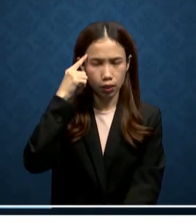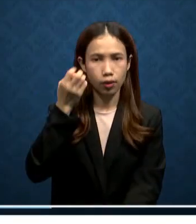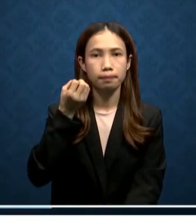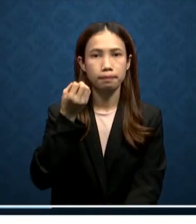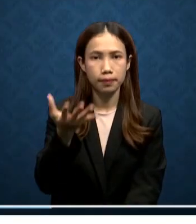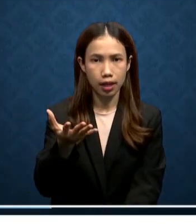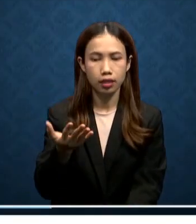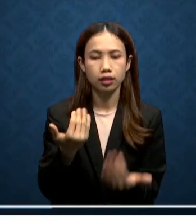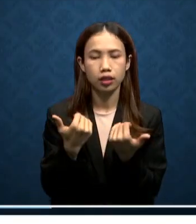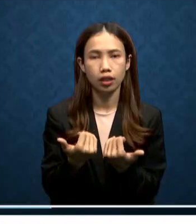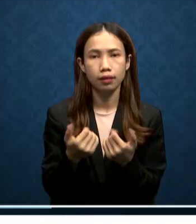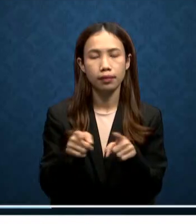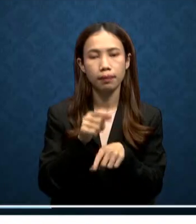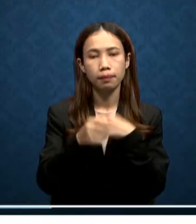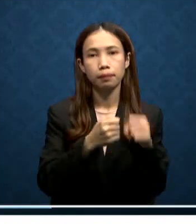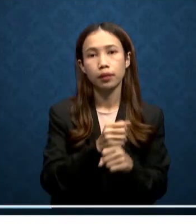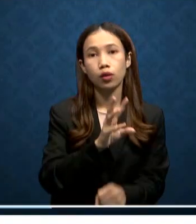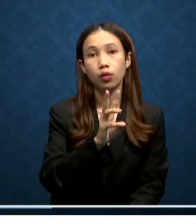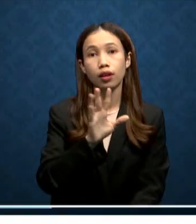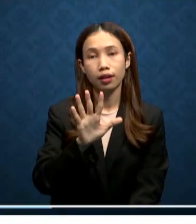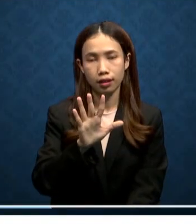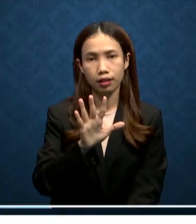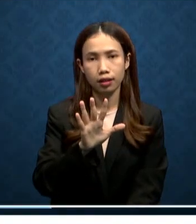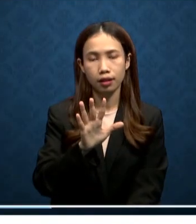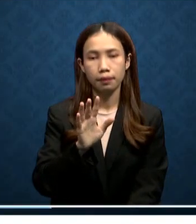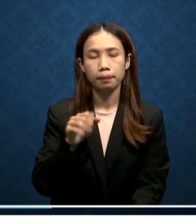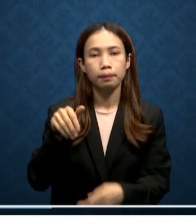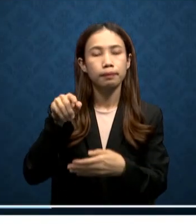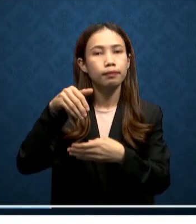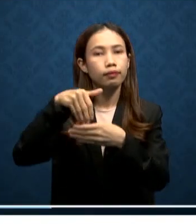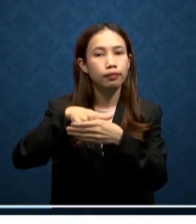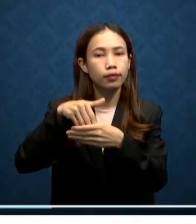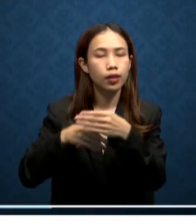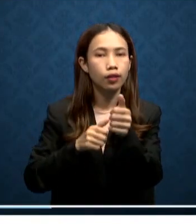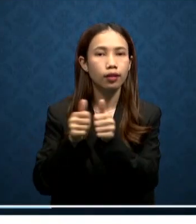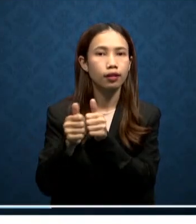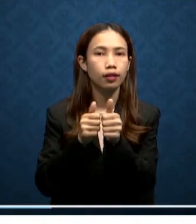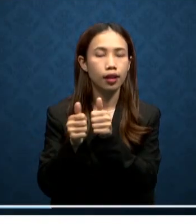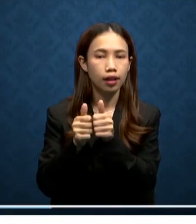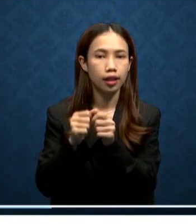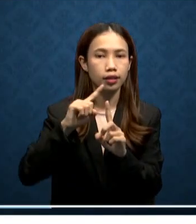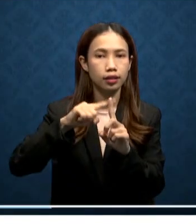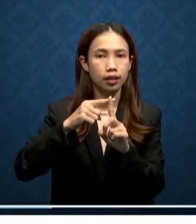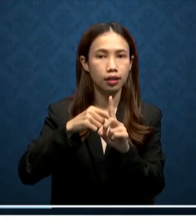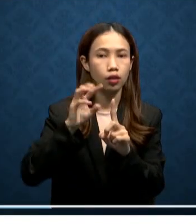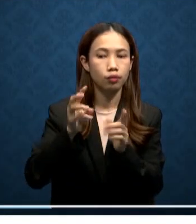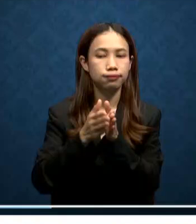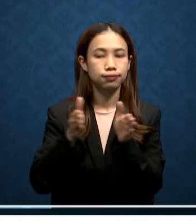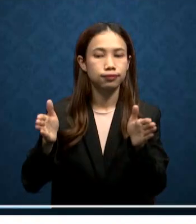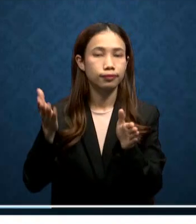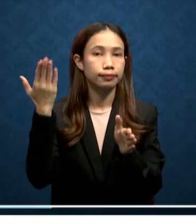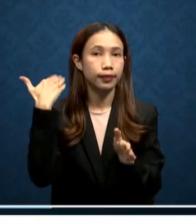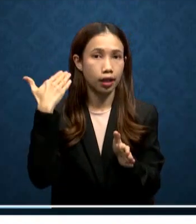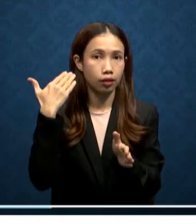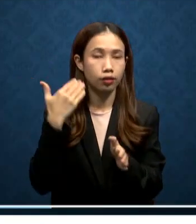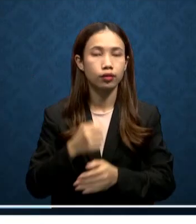ว่าในช่วงปี 65เนะการประมูลเอ่อในระยะ 6เดือนที่ผ่านมาเนี่ย